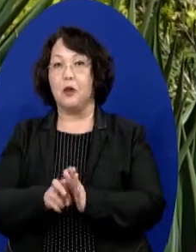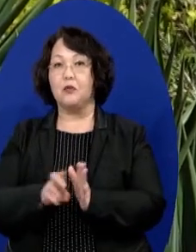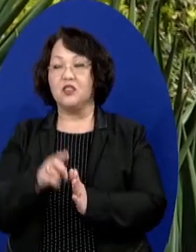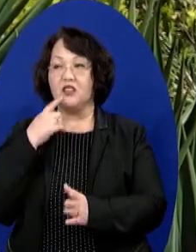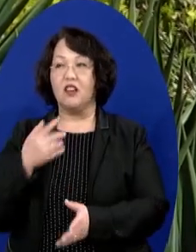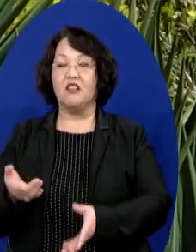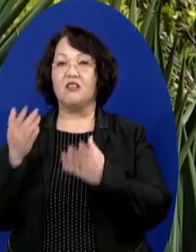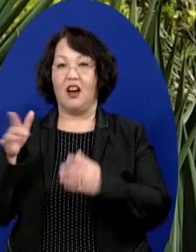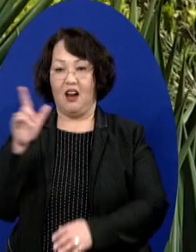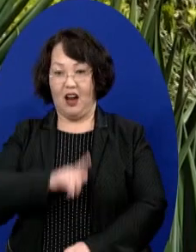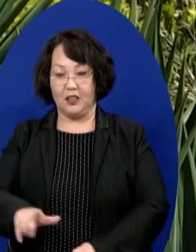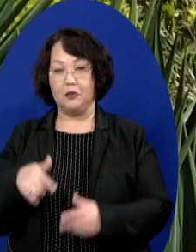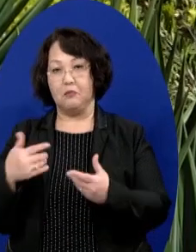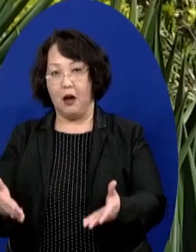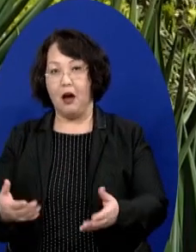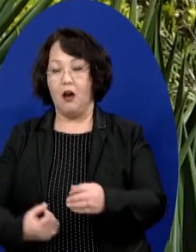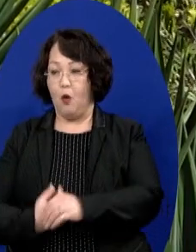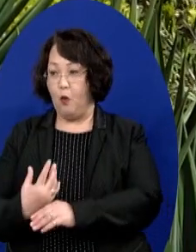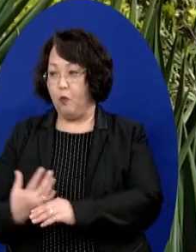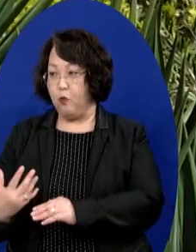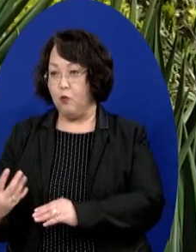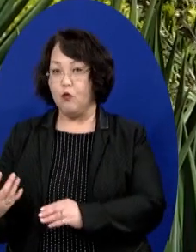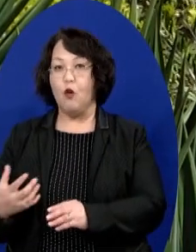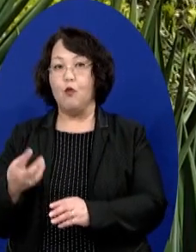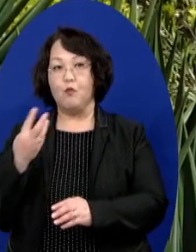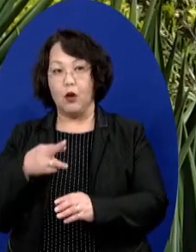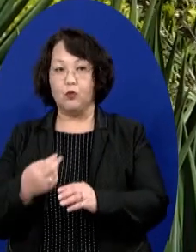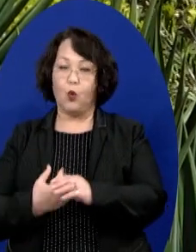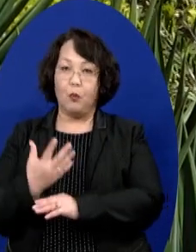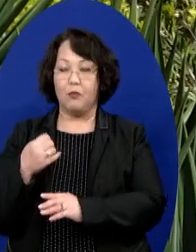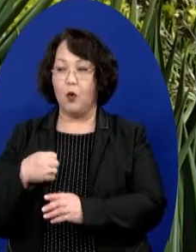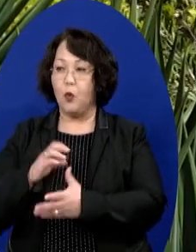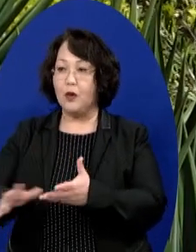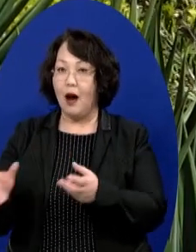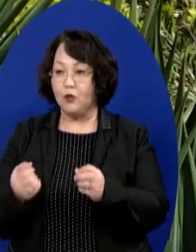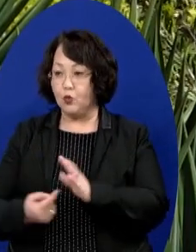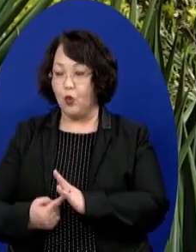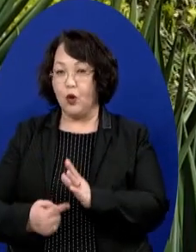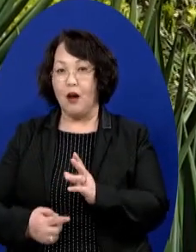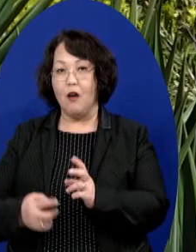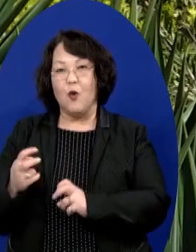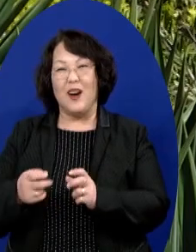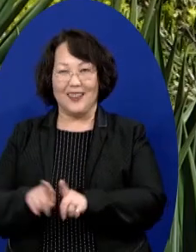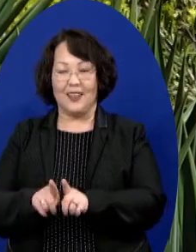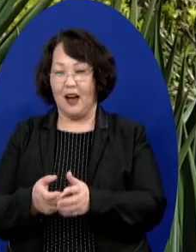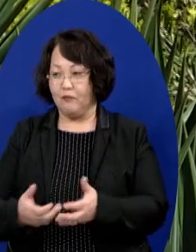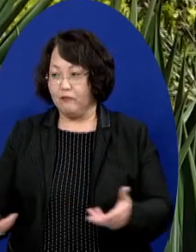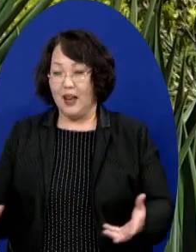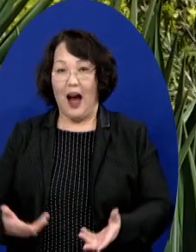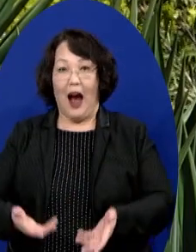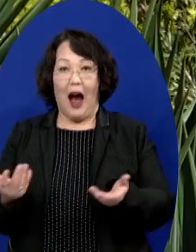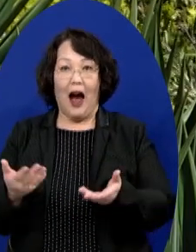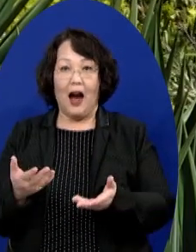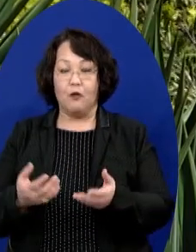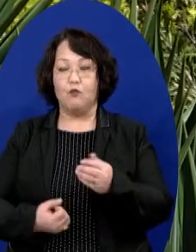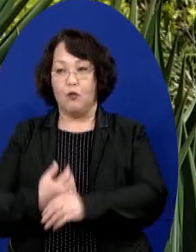нь газар олголтоос эхлээд тарц суулгацыг худалдаж авах одоо тэр одоо их ус өрн бол тодорхой байснараа аж ахуйн нэгжүүдийг дэмж гэргээд мод тарих